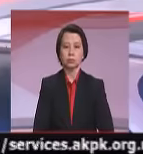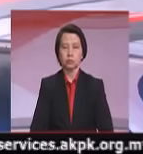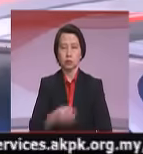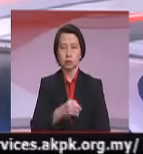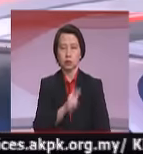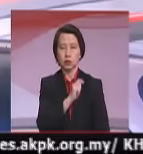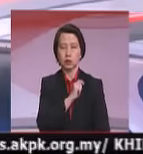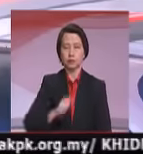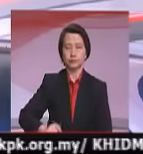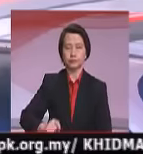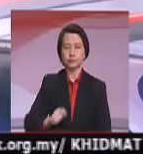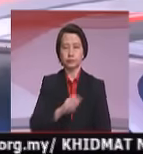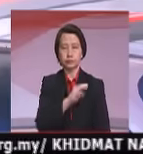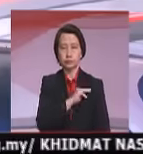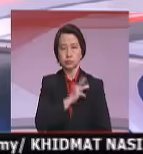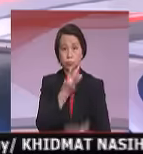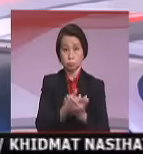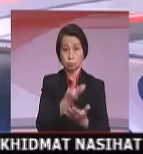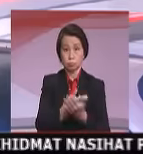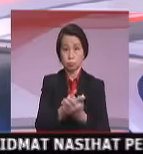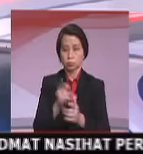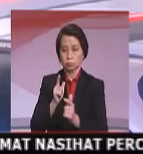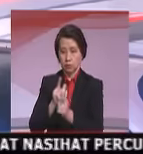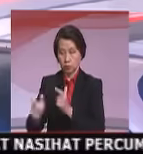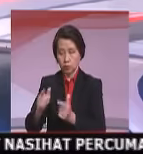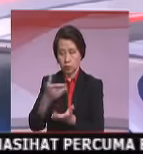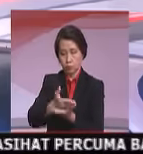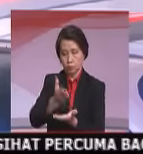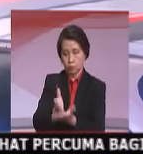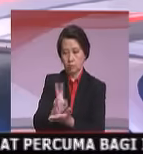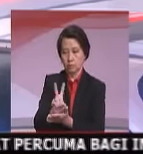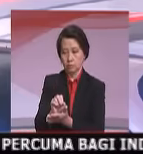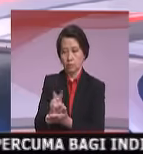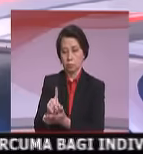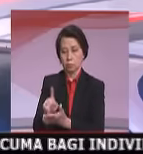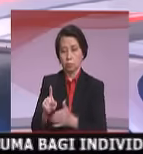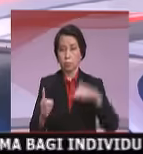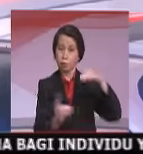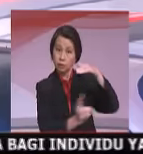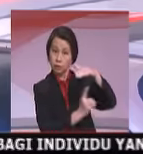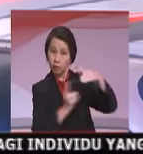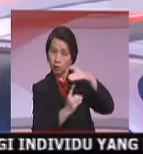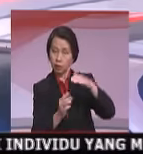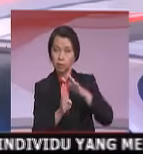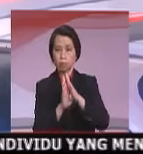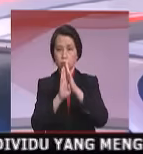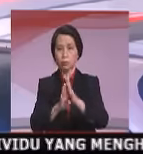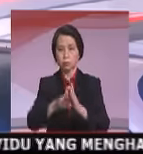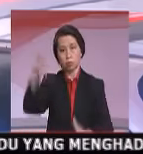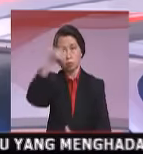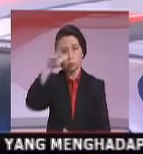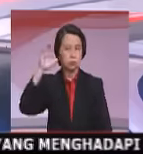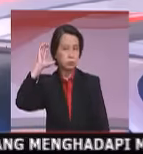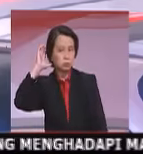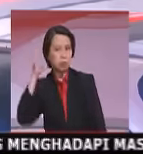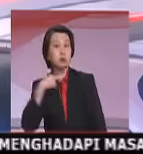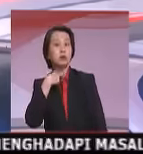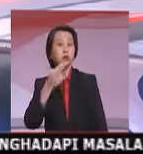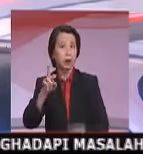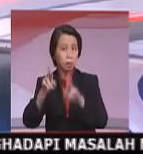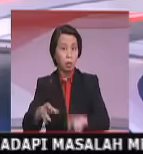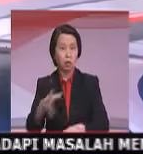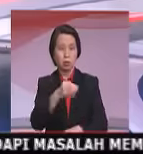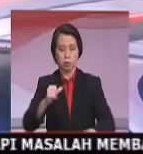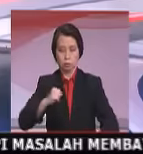Dalam pada itu, Tengku Datuk Seri Zafrul menjelaskan kelulusan belanjawan 2021 di peringkat dasar membuktikan kerajaan mendengar suara rakyat dan